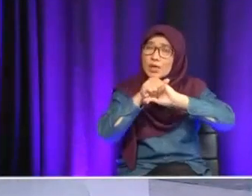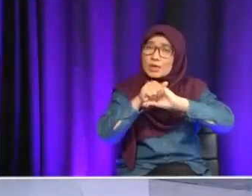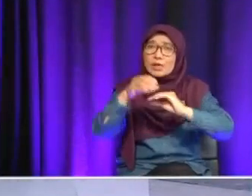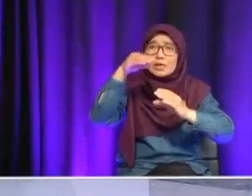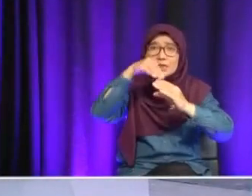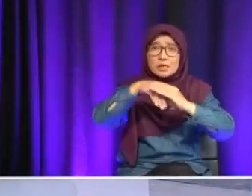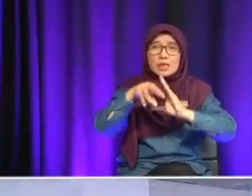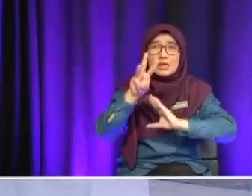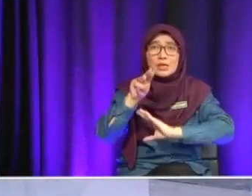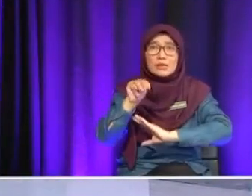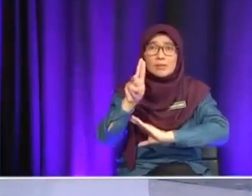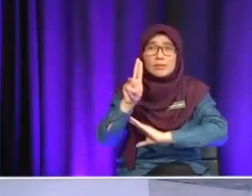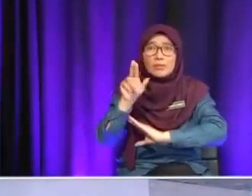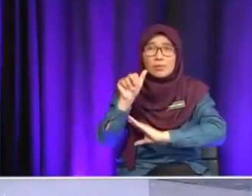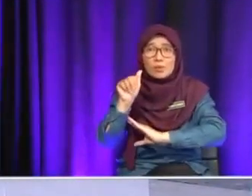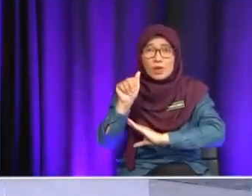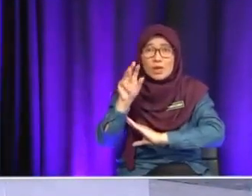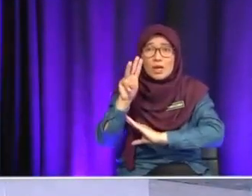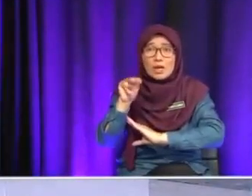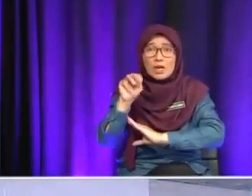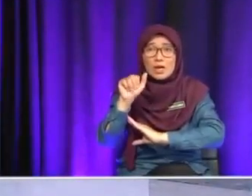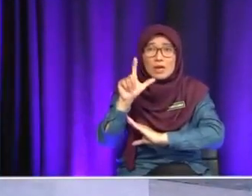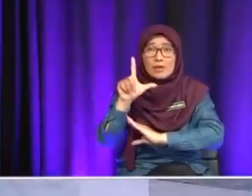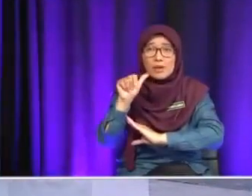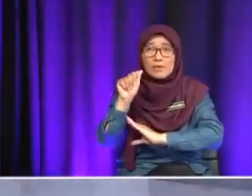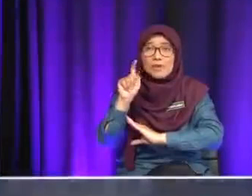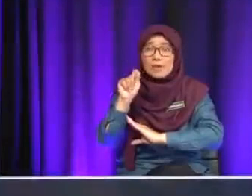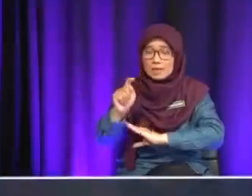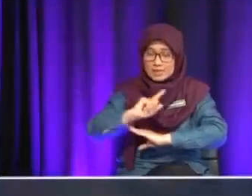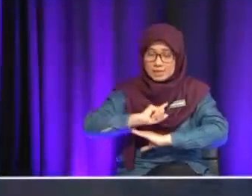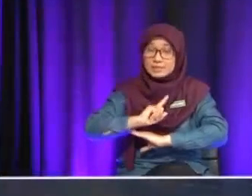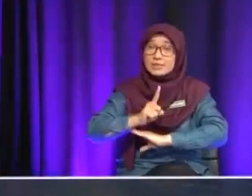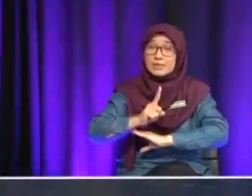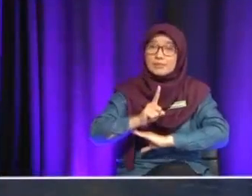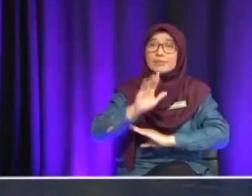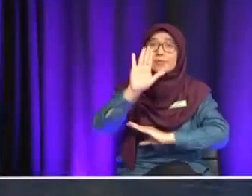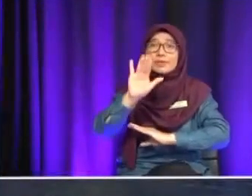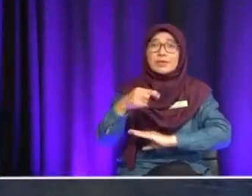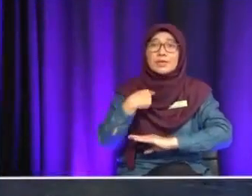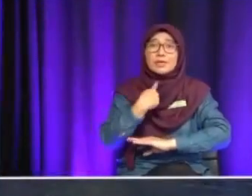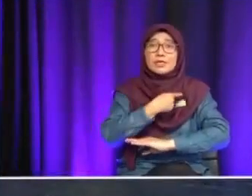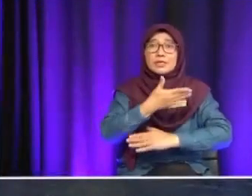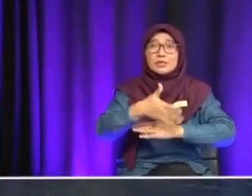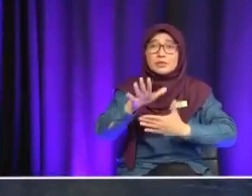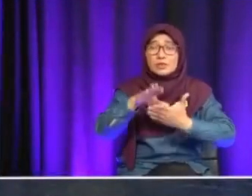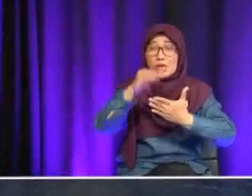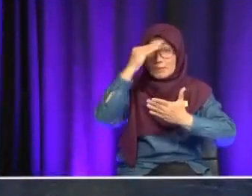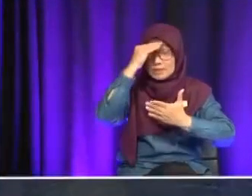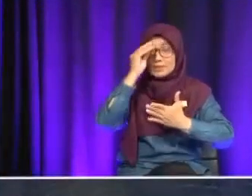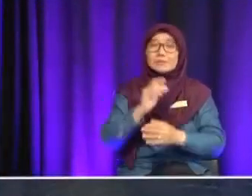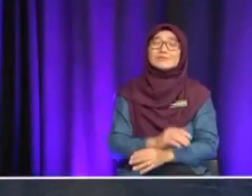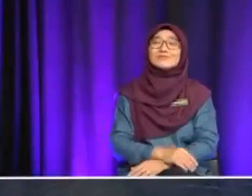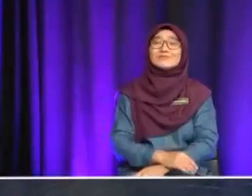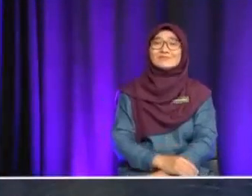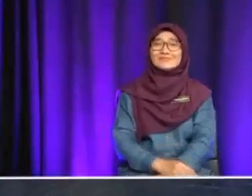belajar pada hari ini? Ya, betul. Murid-murid di rumah pun boleh cuba juga. Baik. Banyak ni ustazah. Ya, harap-harapnya